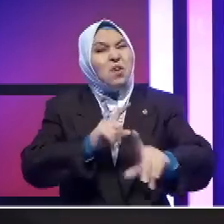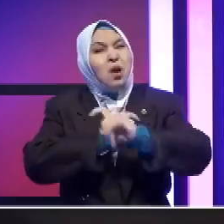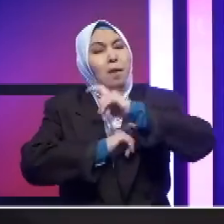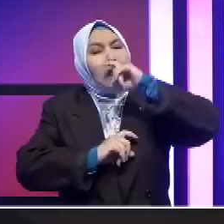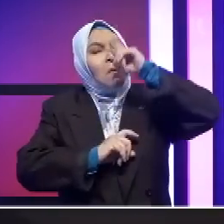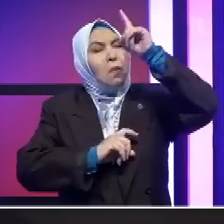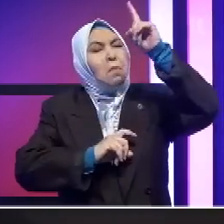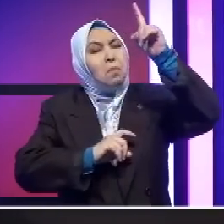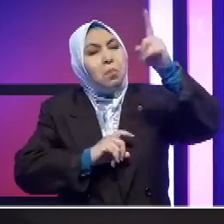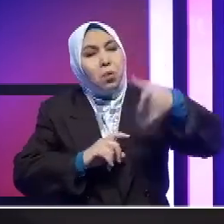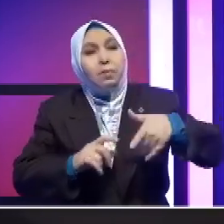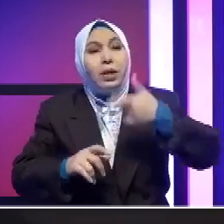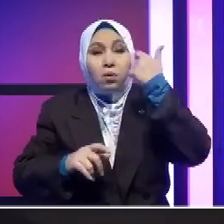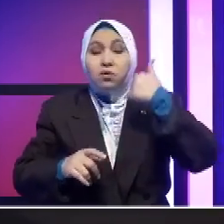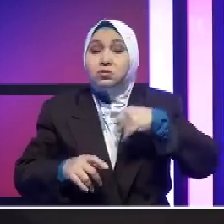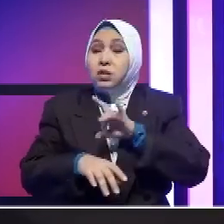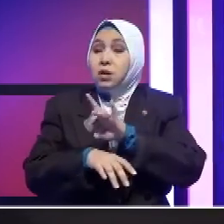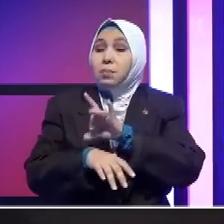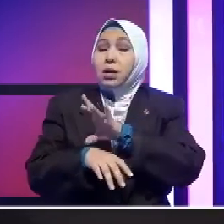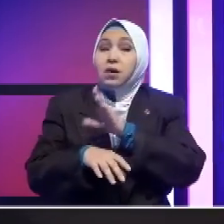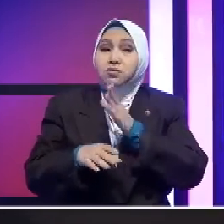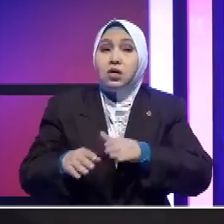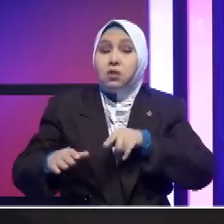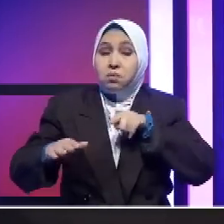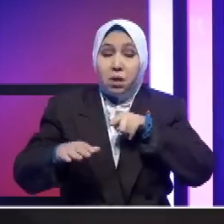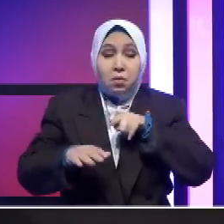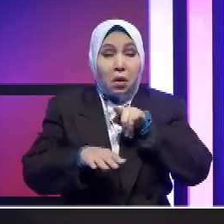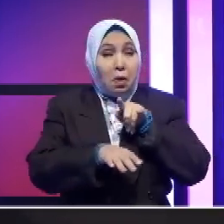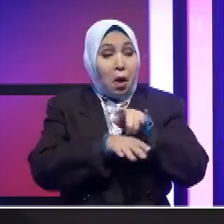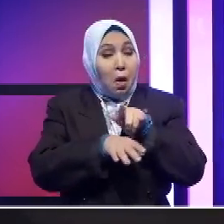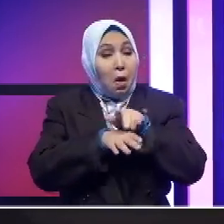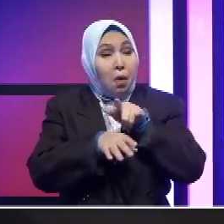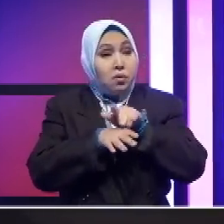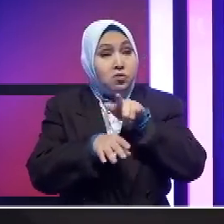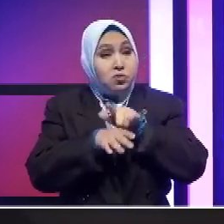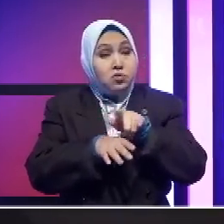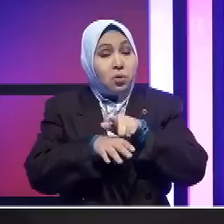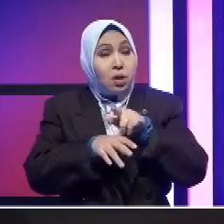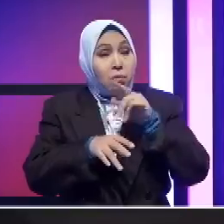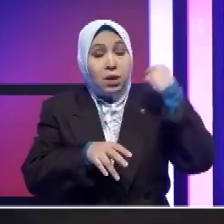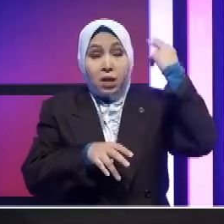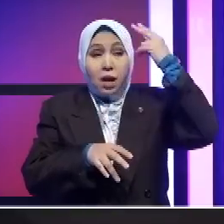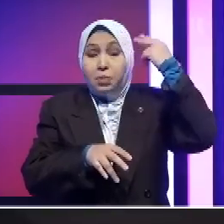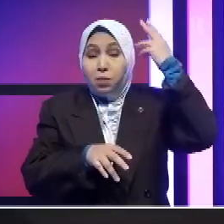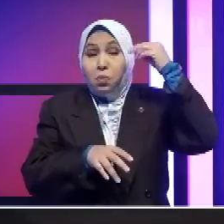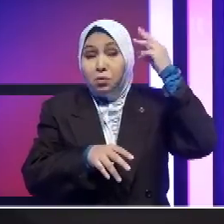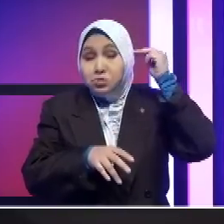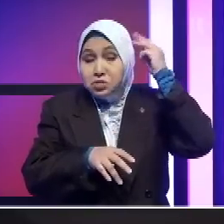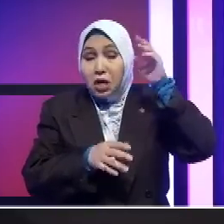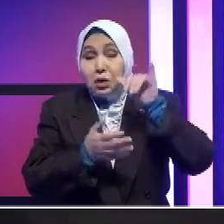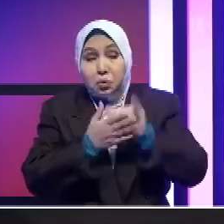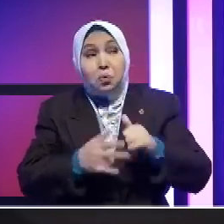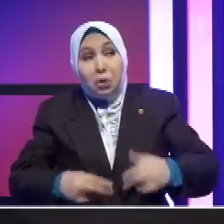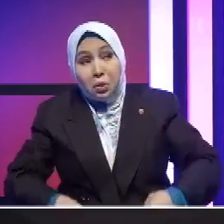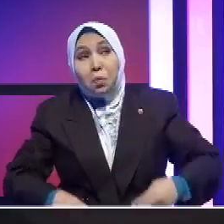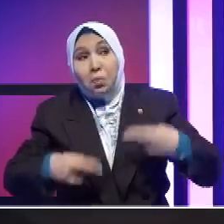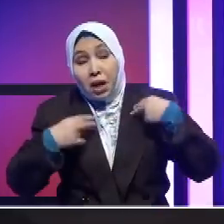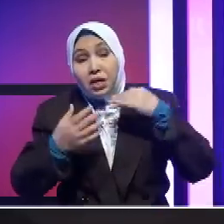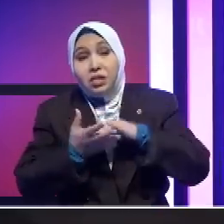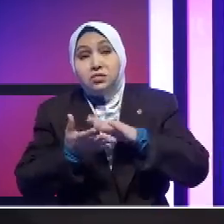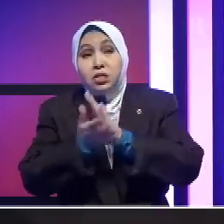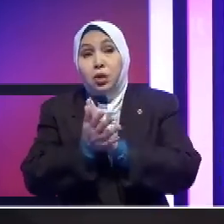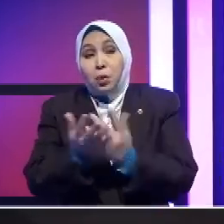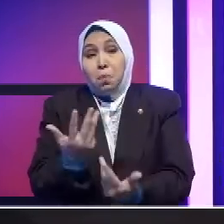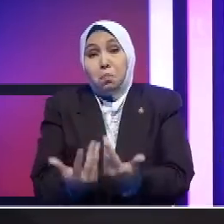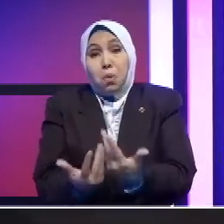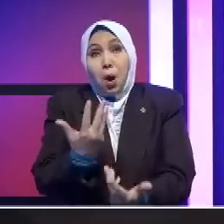apa? Pasal dia punya penasihat dia lah, yang cucuk dia Ustaz ya. Ya, nampak gayanya Nabi Musa hidup lagi. Contohnya kan. Ya, bila dia bakar-bakar